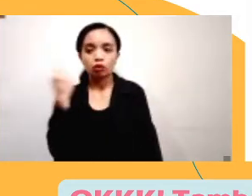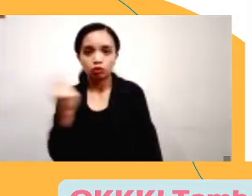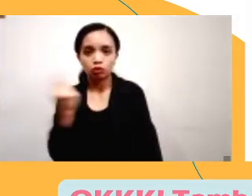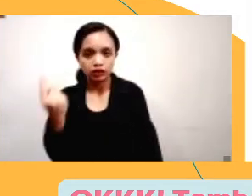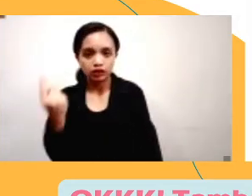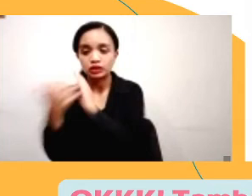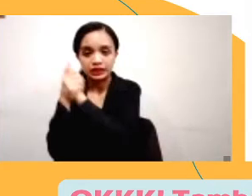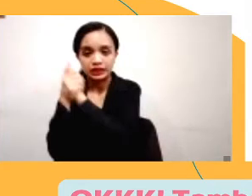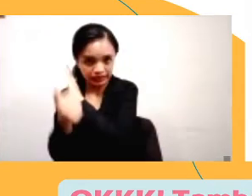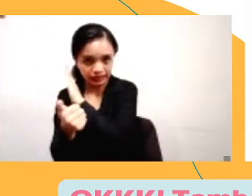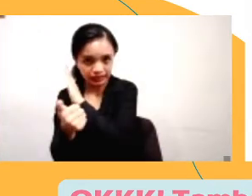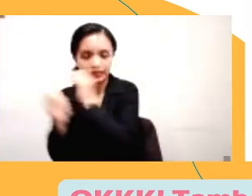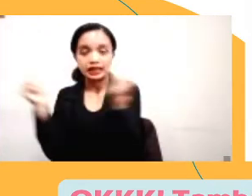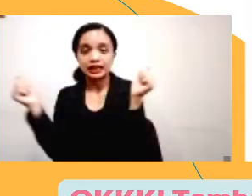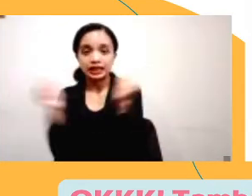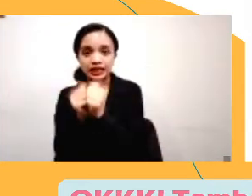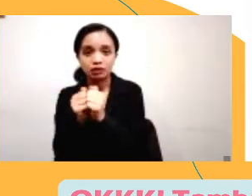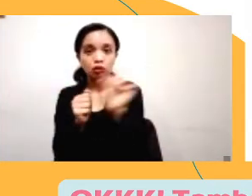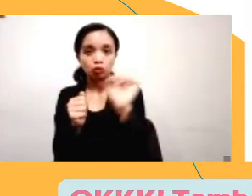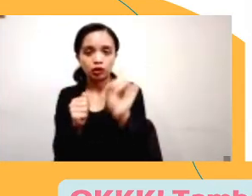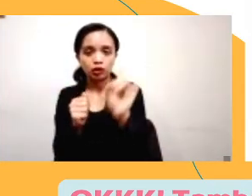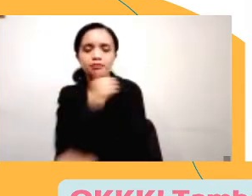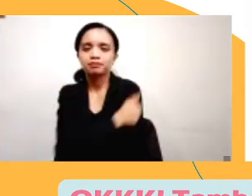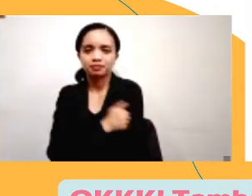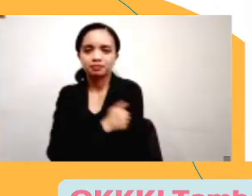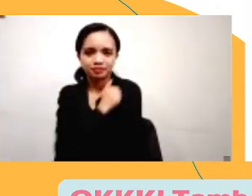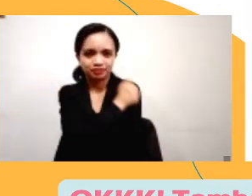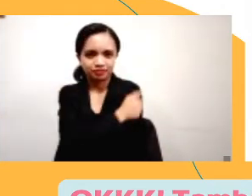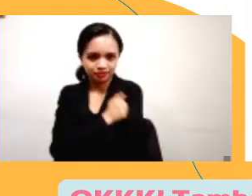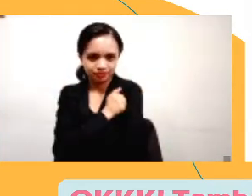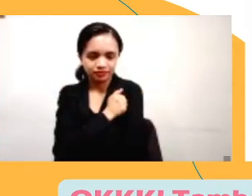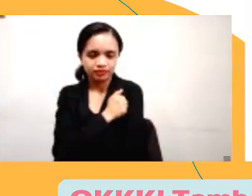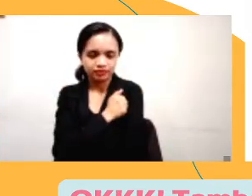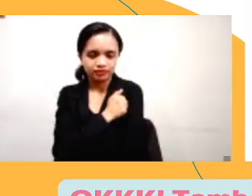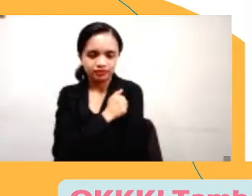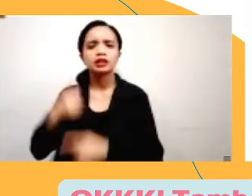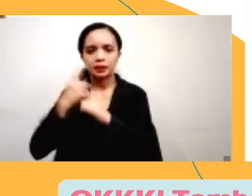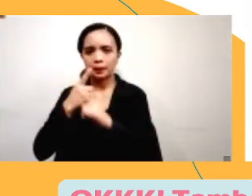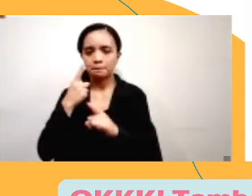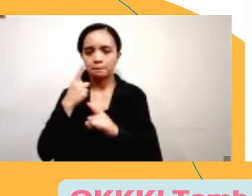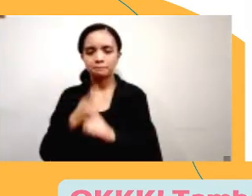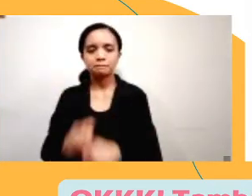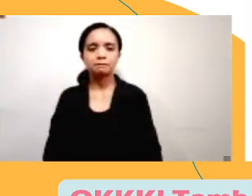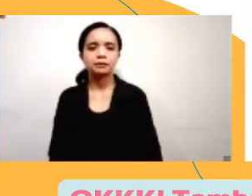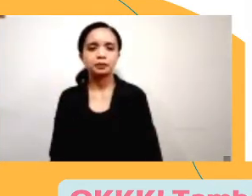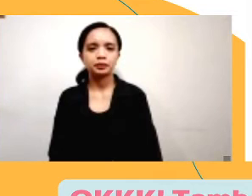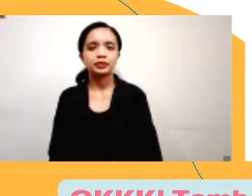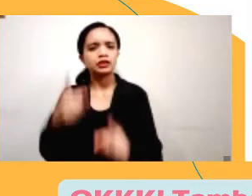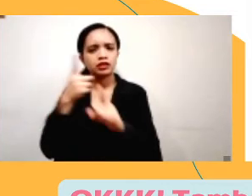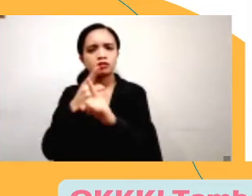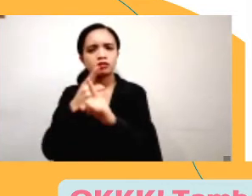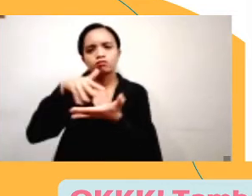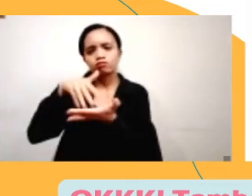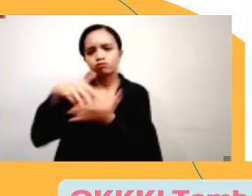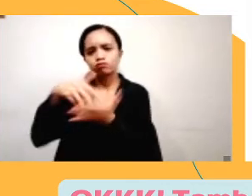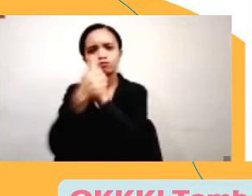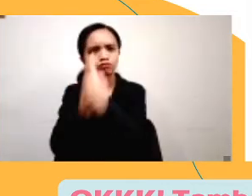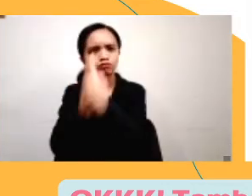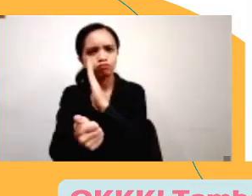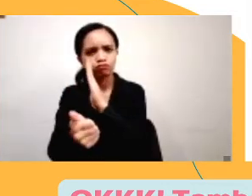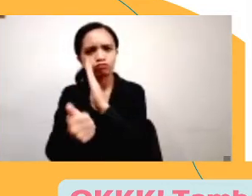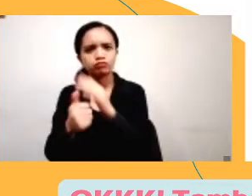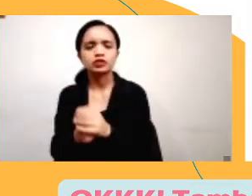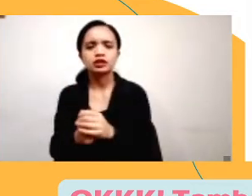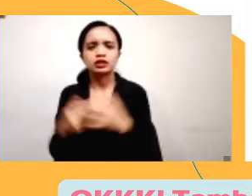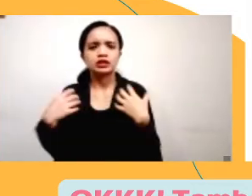Kasama dyan yung mga katangian, no? Kasama yung mga strengths, kapasidad, mga